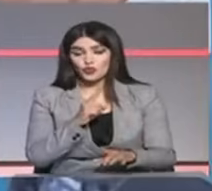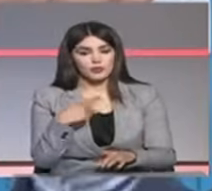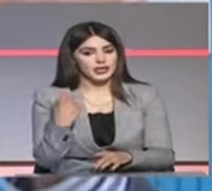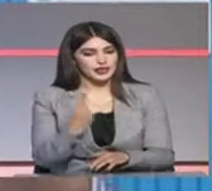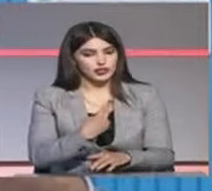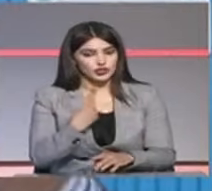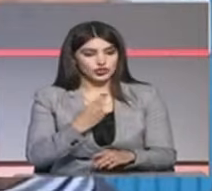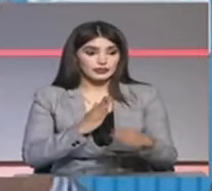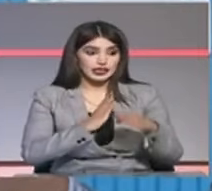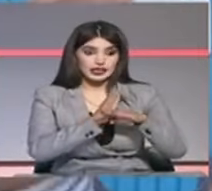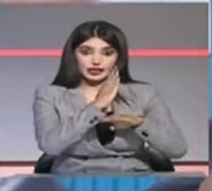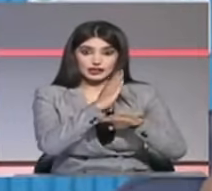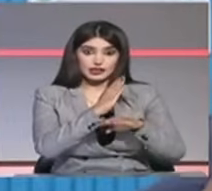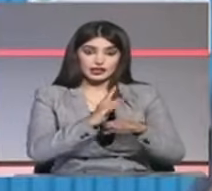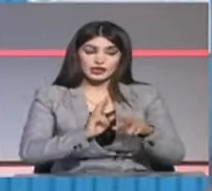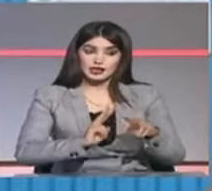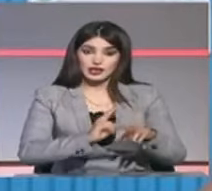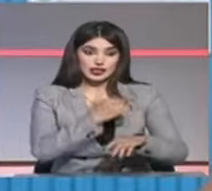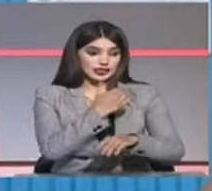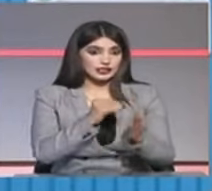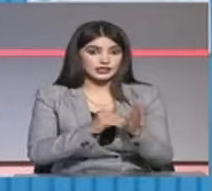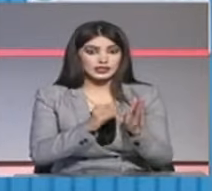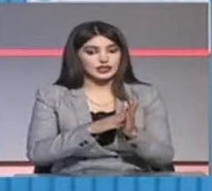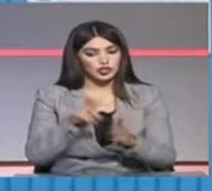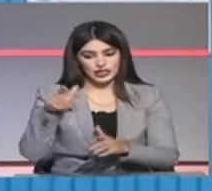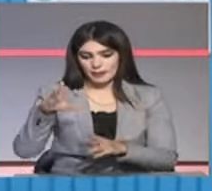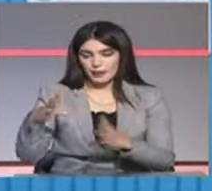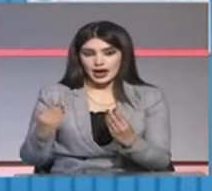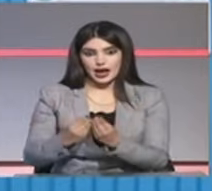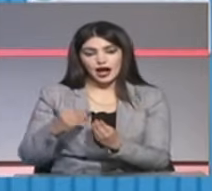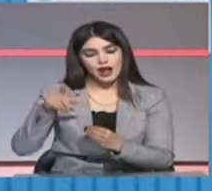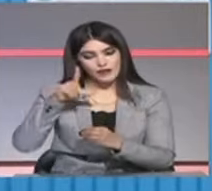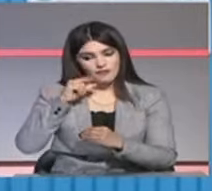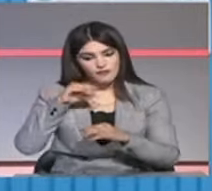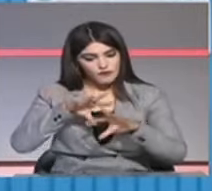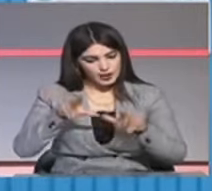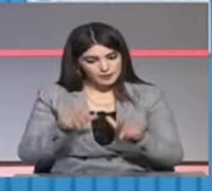يطلع يسجل يكلف يكون من العائله